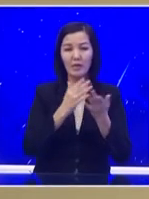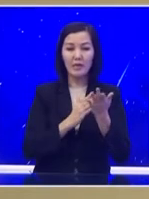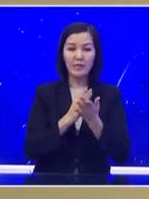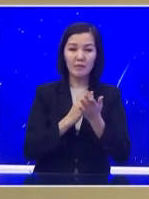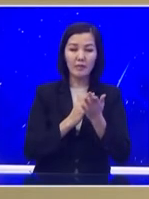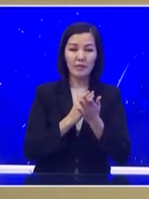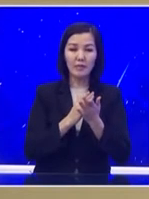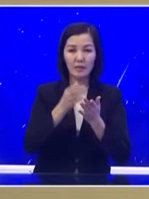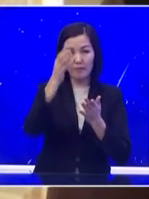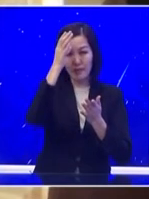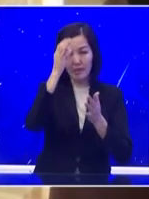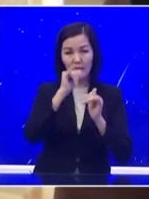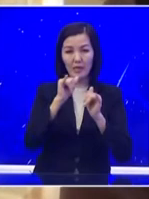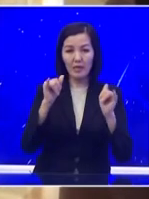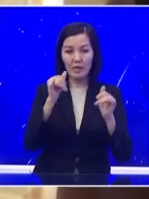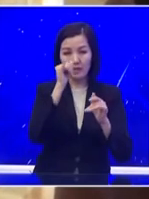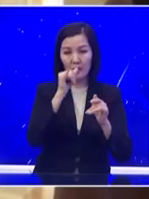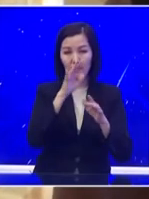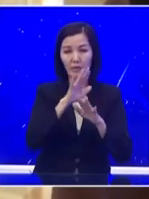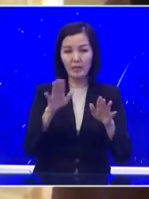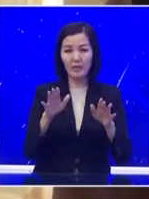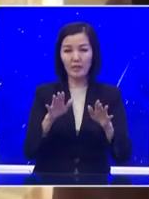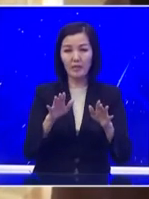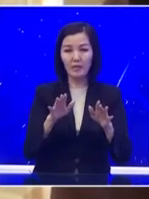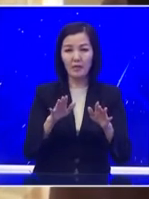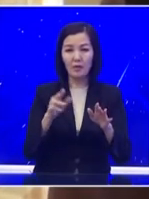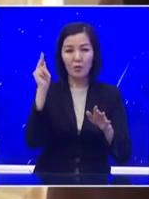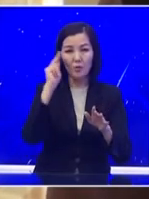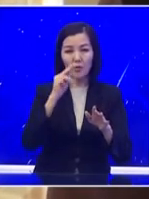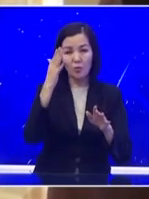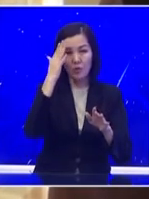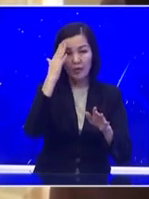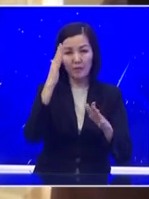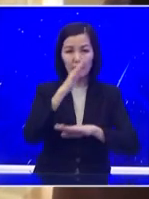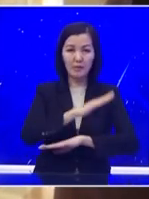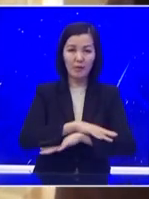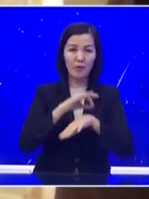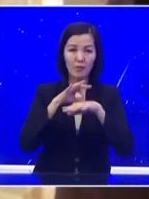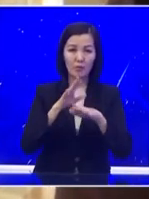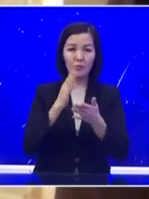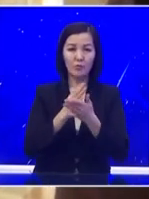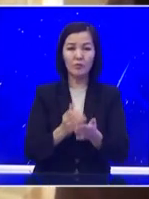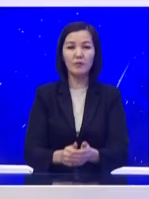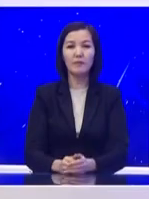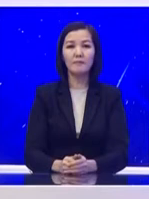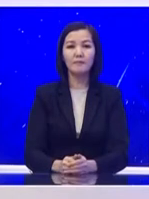қызметкерлердің біліктілігі арттырылмай жатқандығына байланысты осы оқу әдістемелік семинар тренинг ұйымдастырып отырмыз.